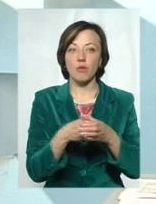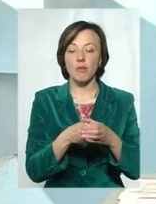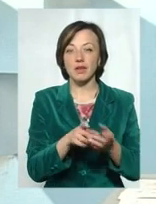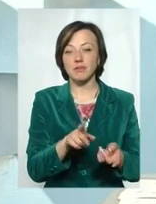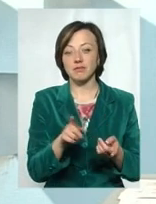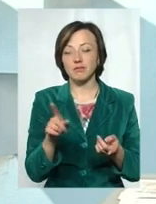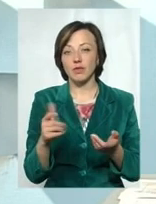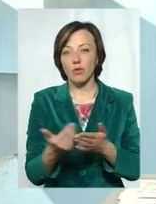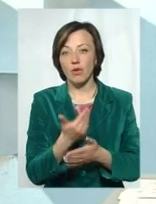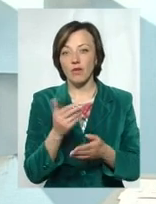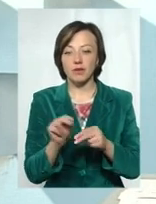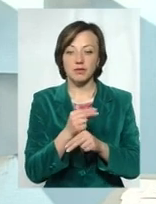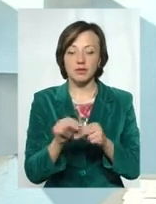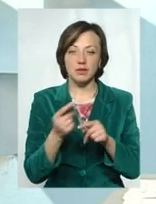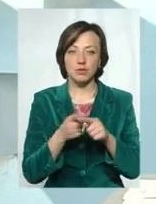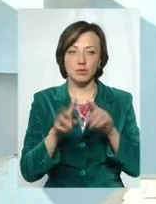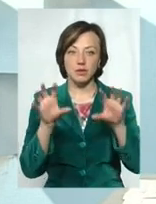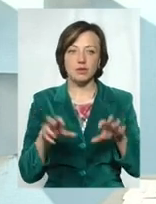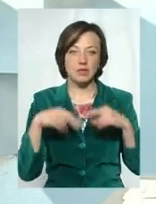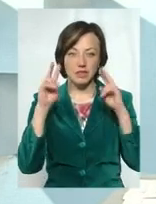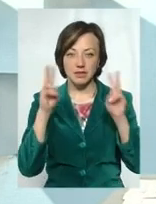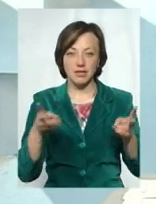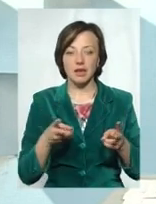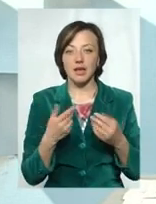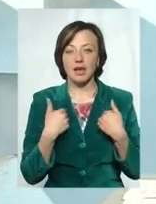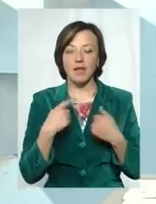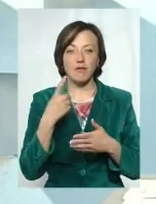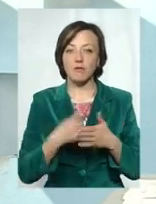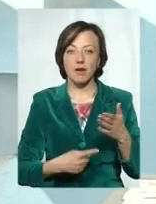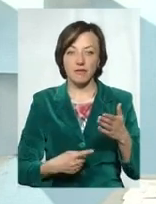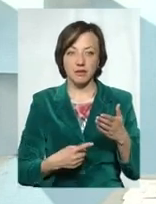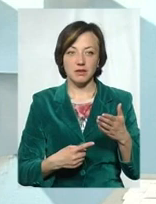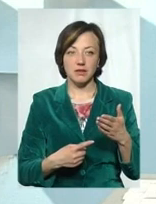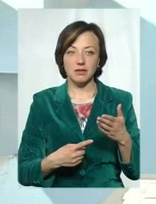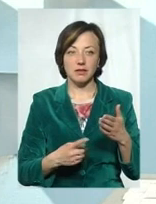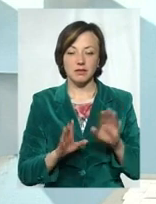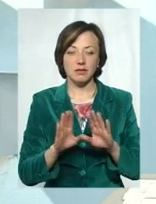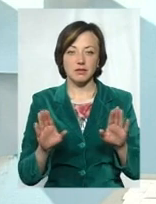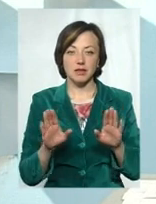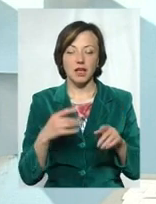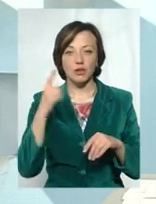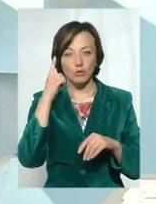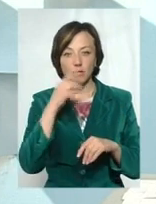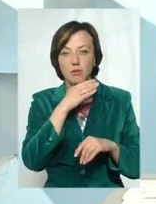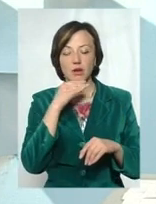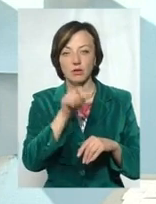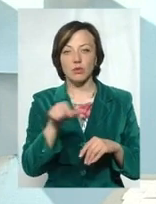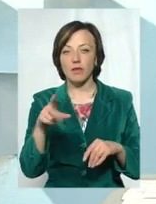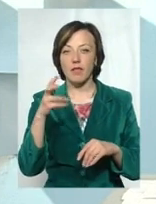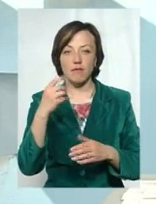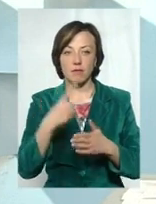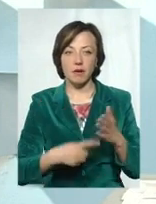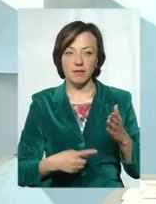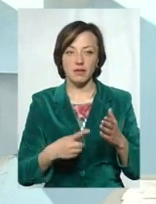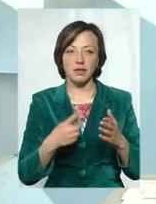буде коригування цього законодавства, я не знаю. Тобто я не впевнена. І я думаю, що багато людей не впевнена.